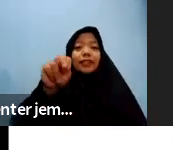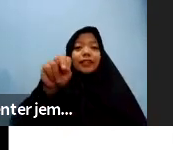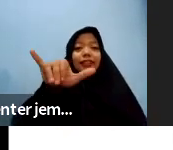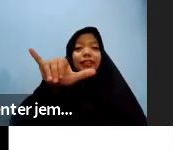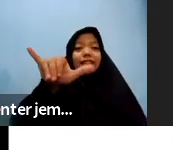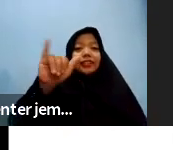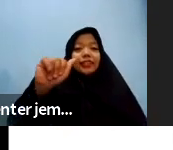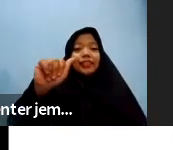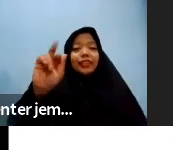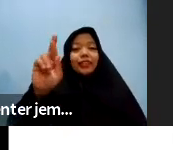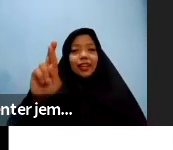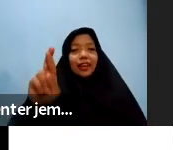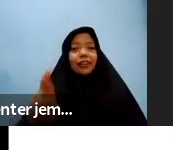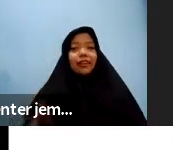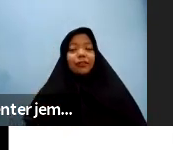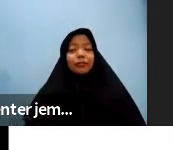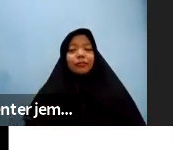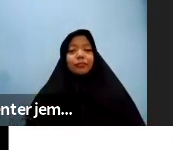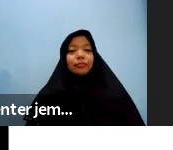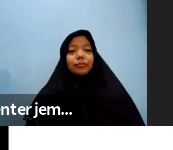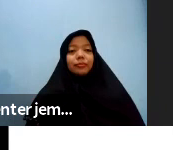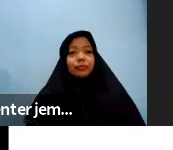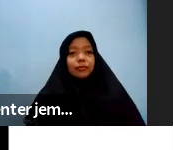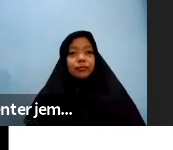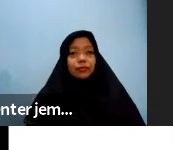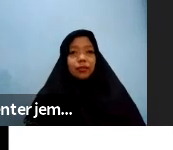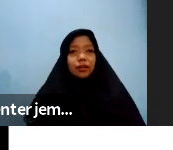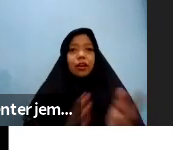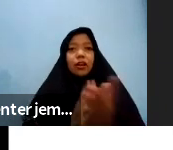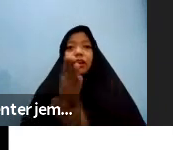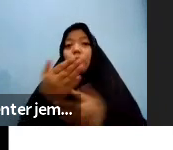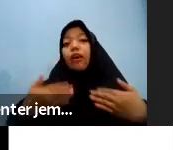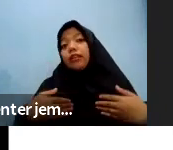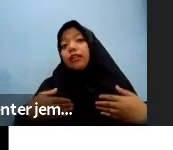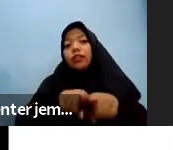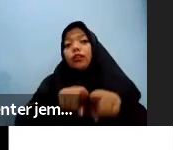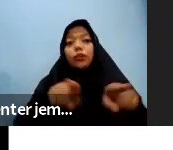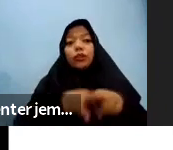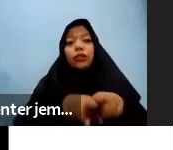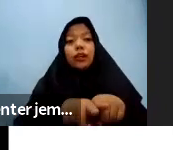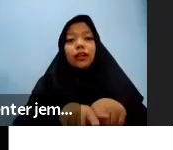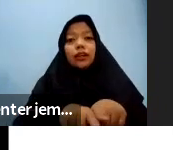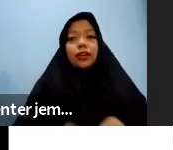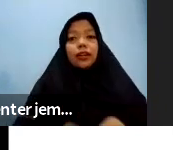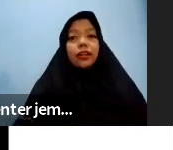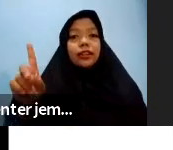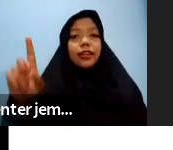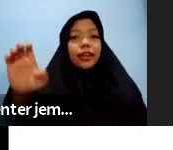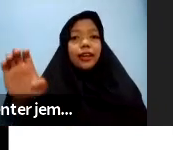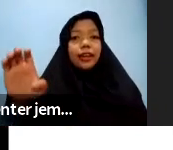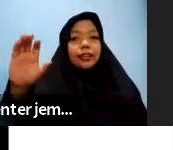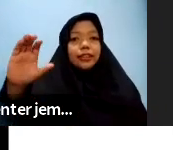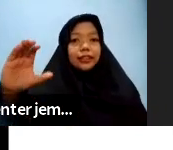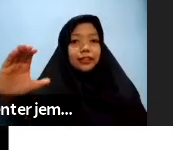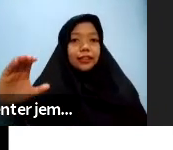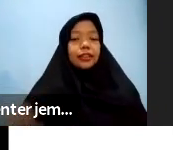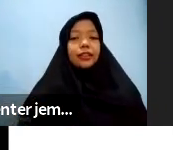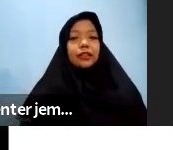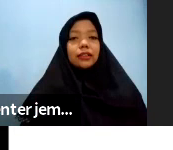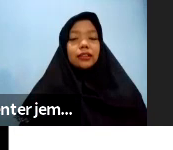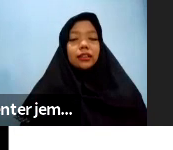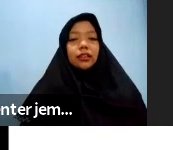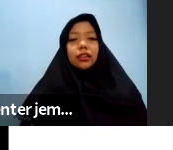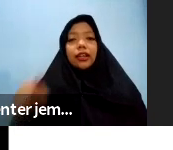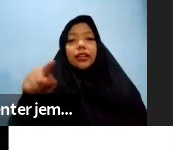siswa-siswi kita Lalu ada juga diisi daily gestation ini sebuah contoh